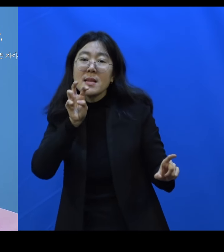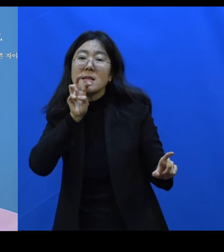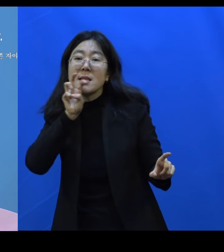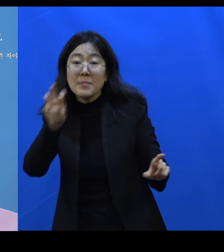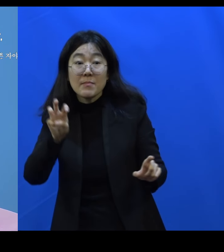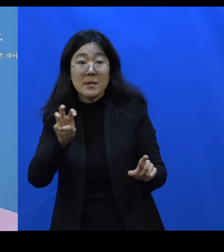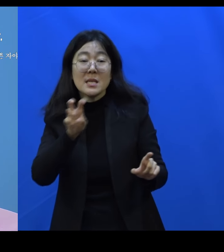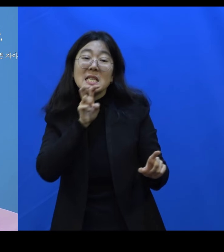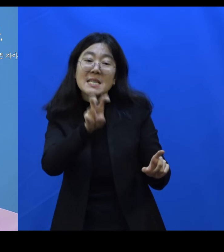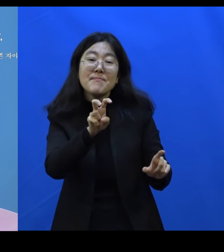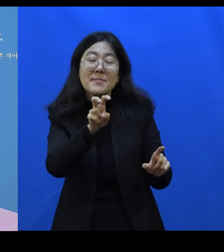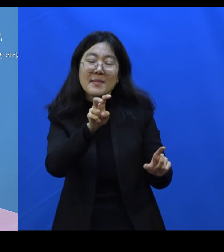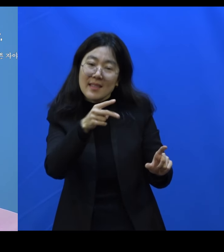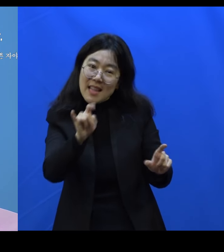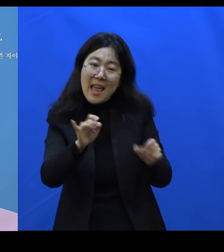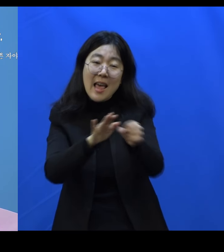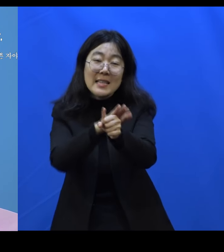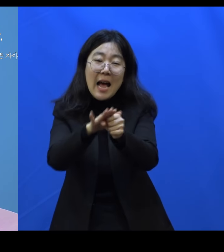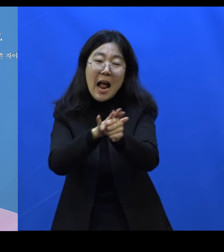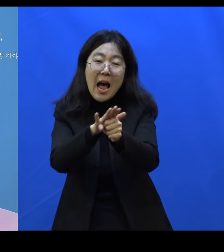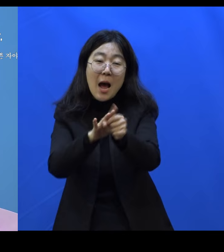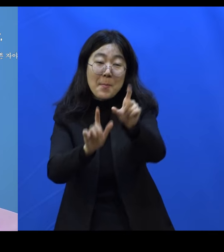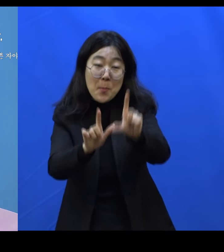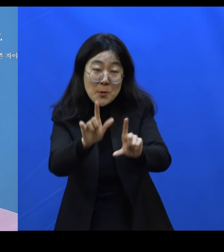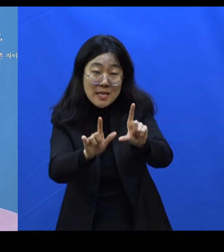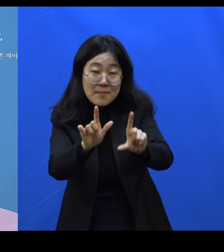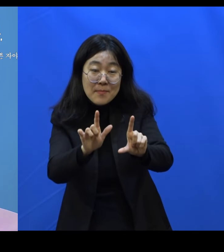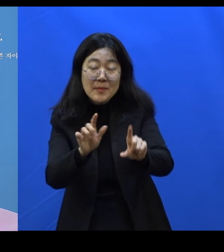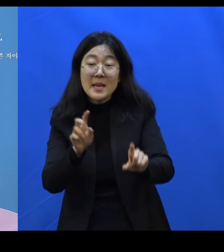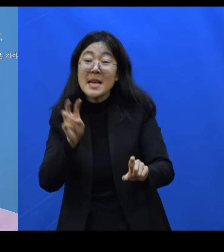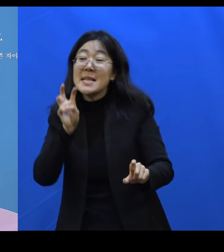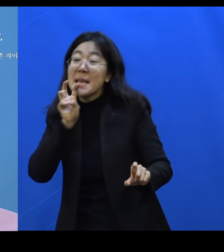20대의 초반의 젊은이들이 사랑하는 그 사랑과